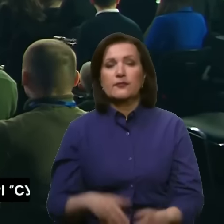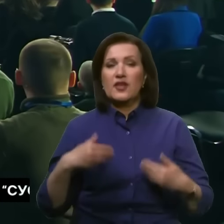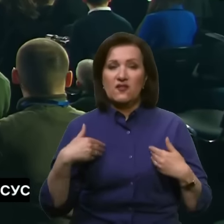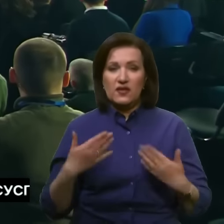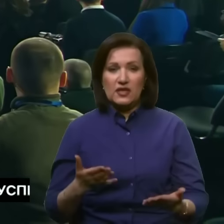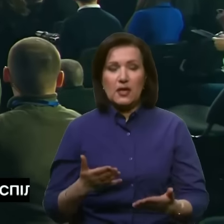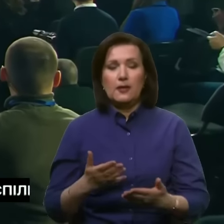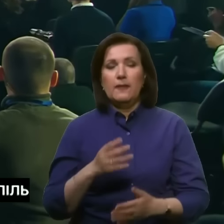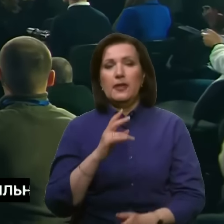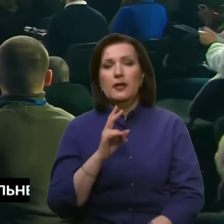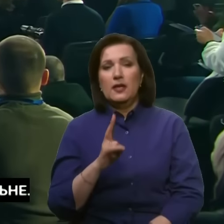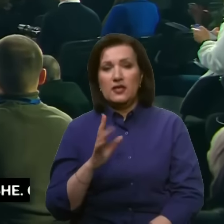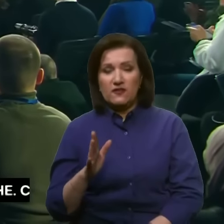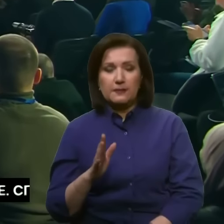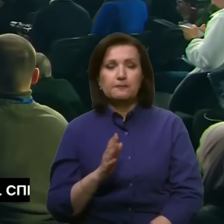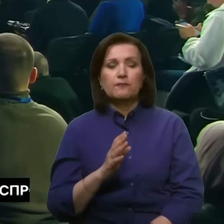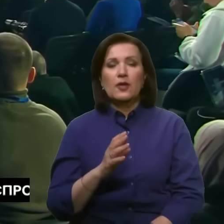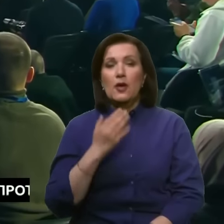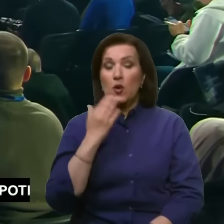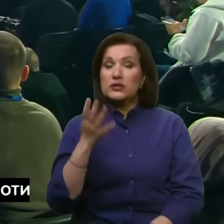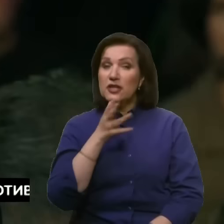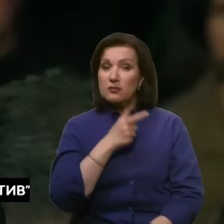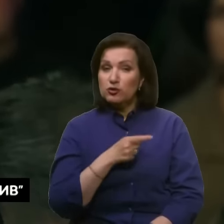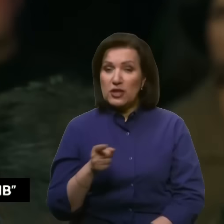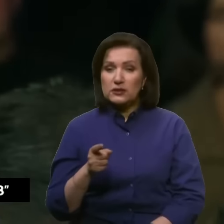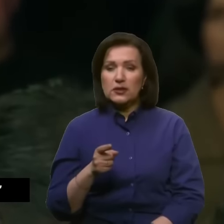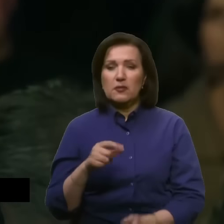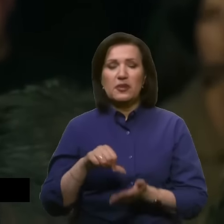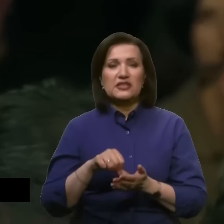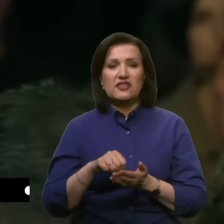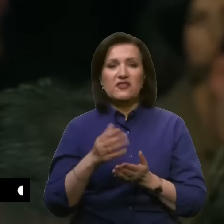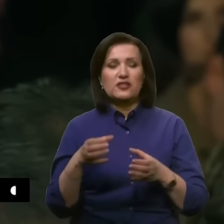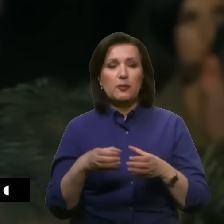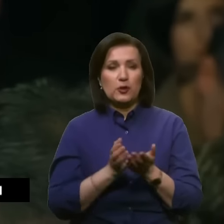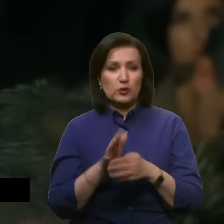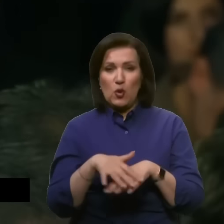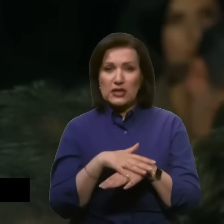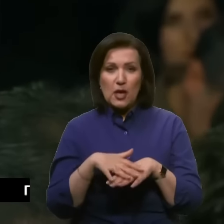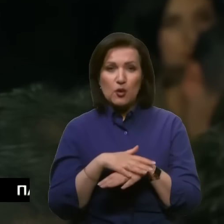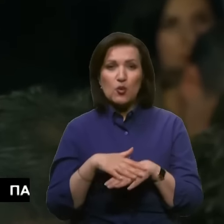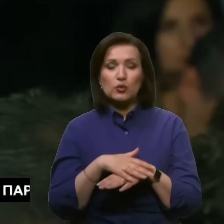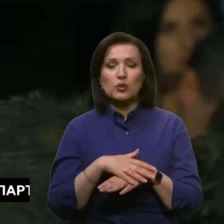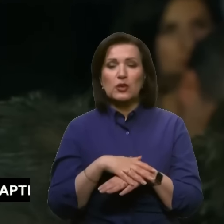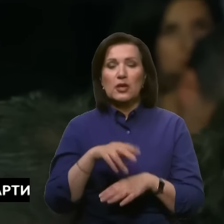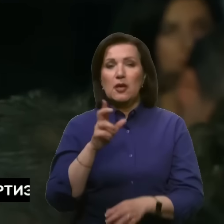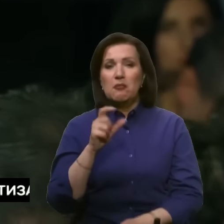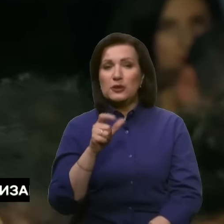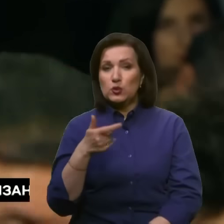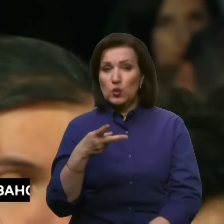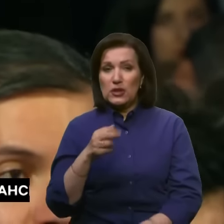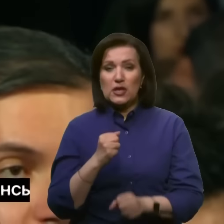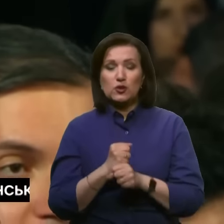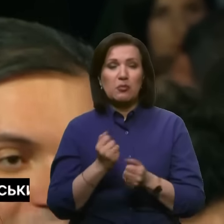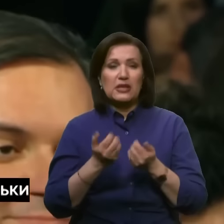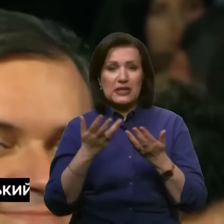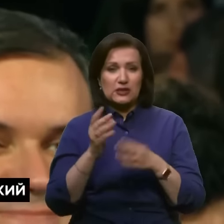Вітаю, Наталія Роб, НВ. Пане президенте, останнім часом представниці вашої партії «Слуга народу» Мар'яна Безугла зробила